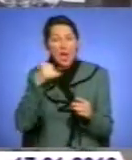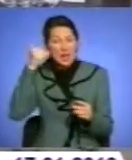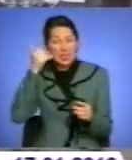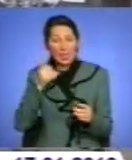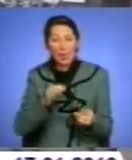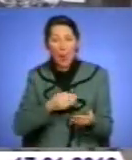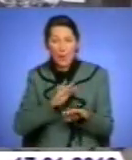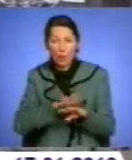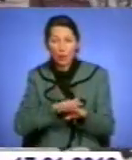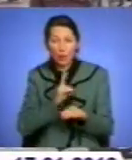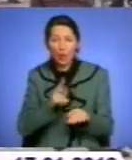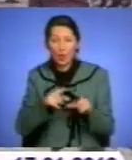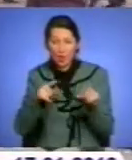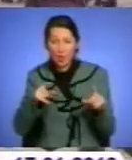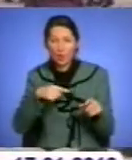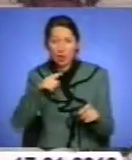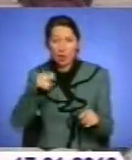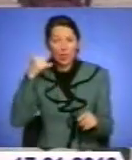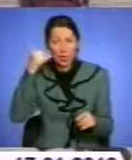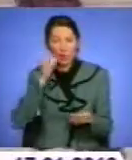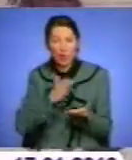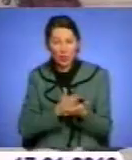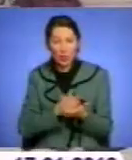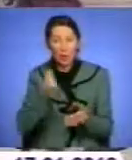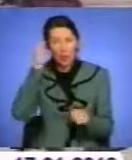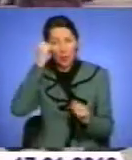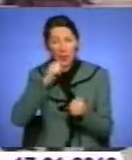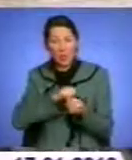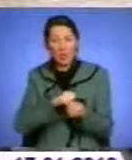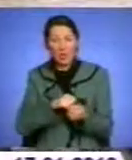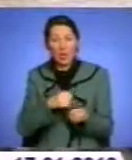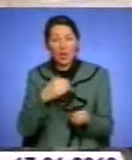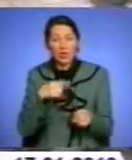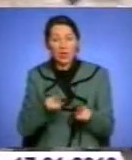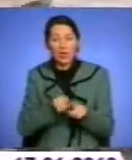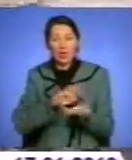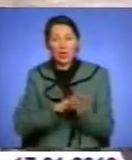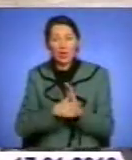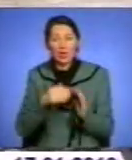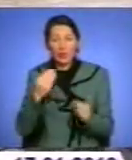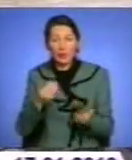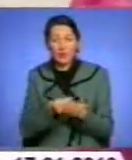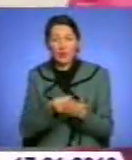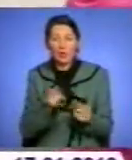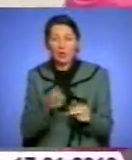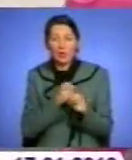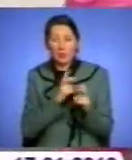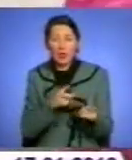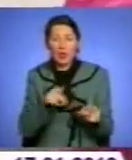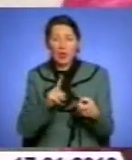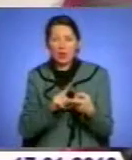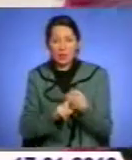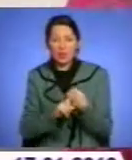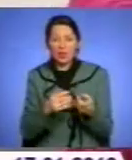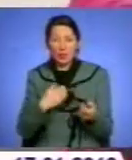номери телефонів вказані. Пам'ятайте, у таких ситуаціях ваша фінансова безпека залежить тільки від вас. Будьте